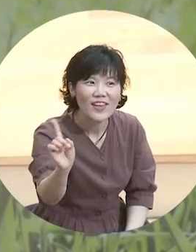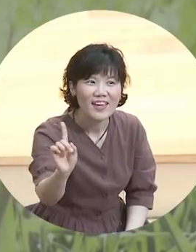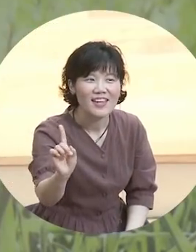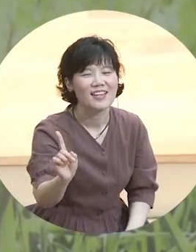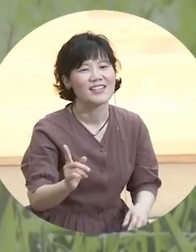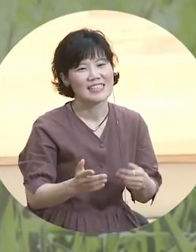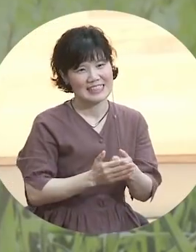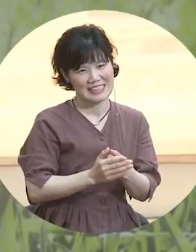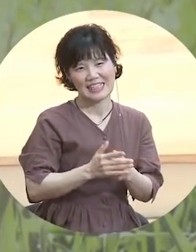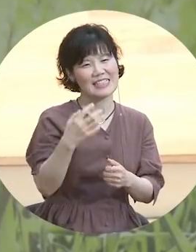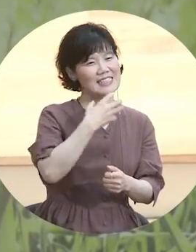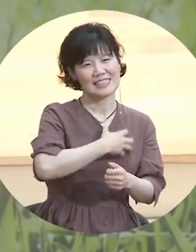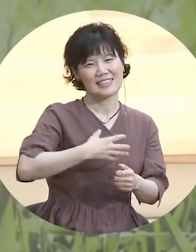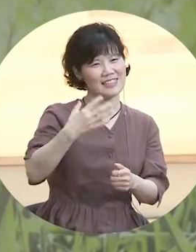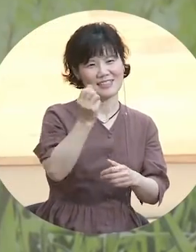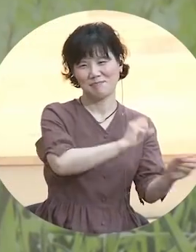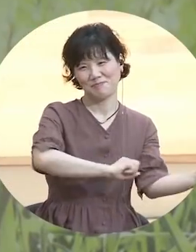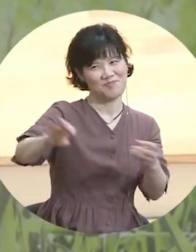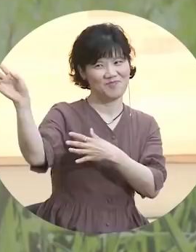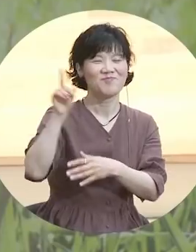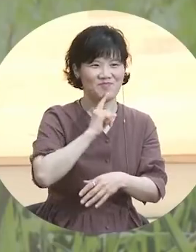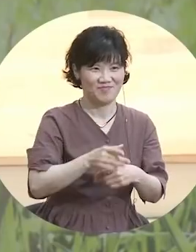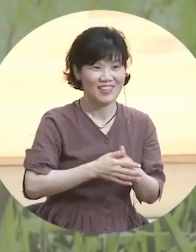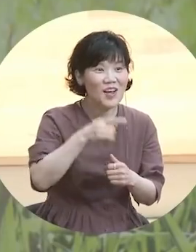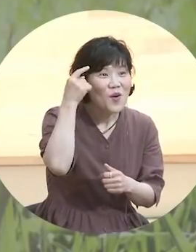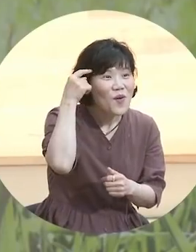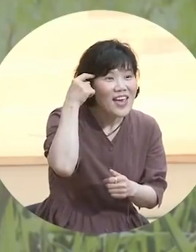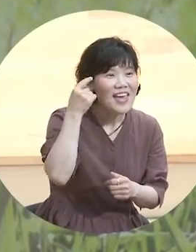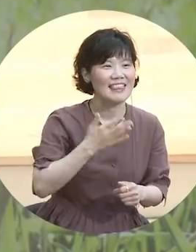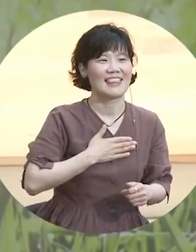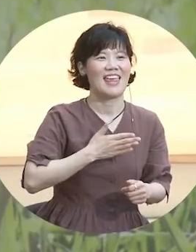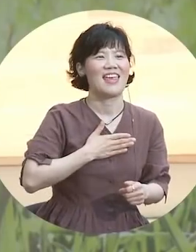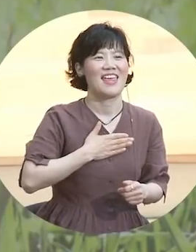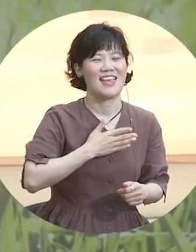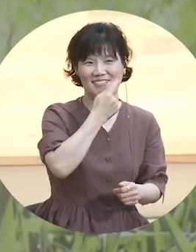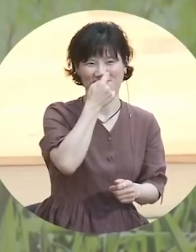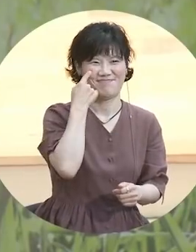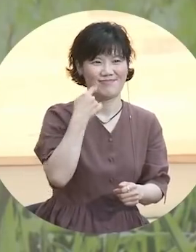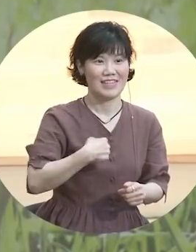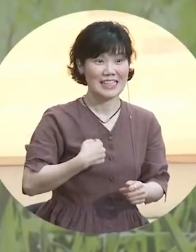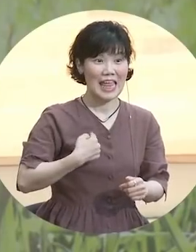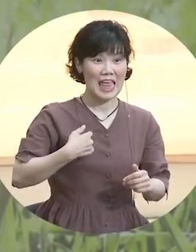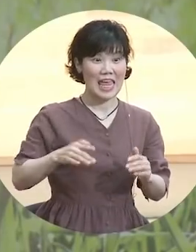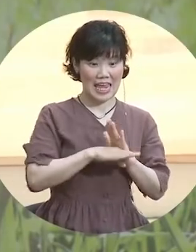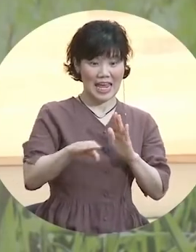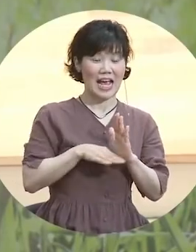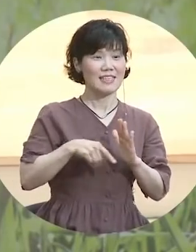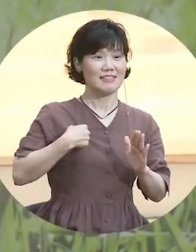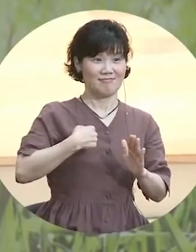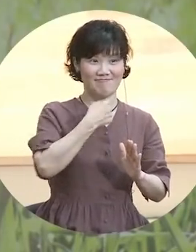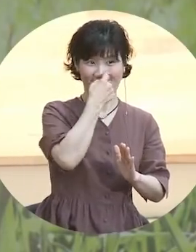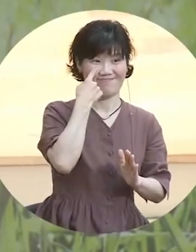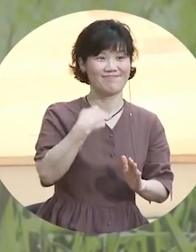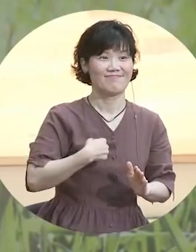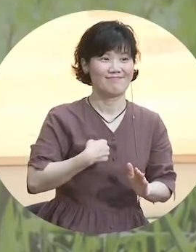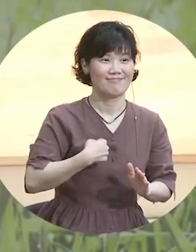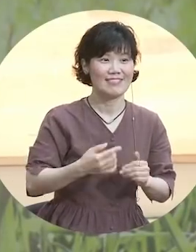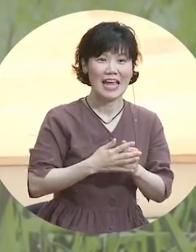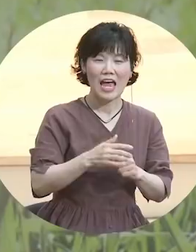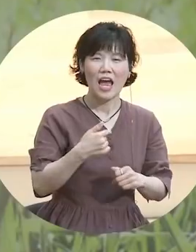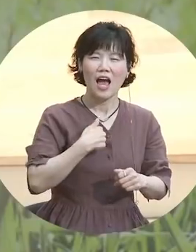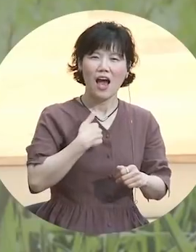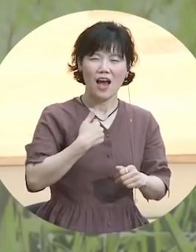모르겠어요. 그런데 그런 걱정 붙들어 매도 됩니다. 왜냐? 제가 증명합니다. 제가 우리 가문이 샘플이에요. 여러분